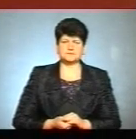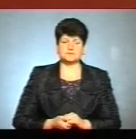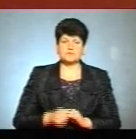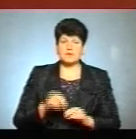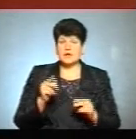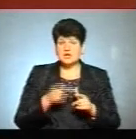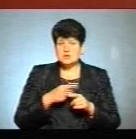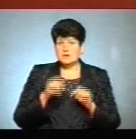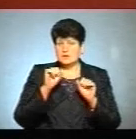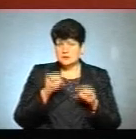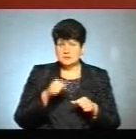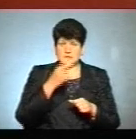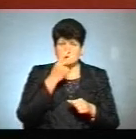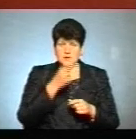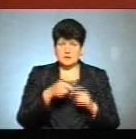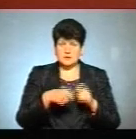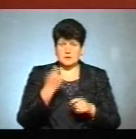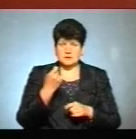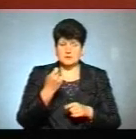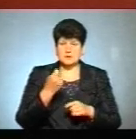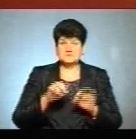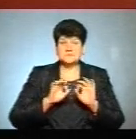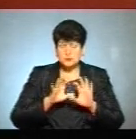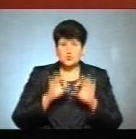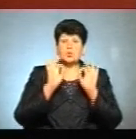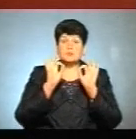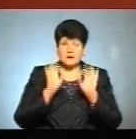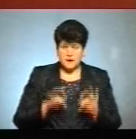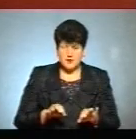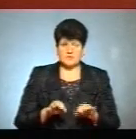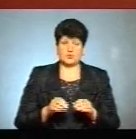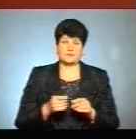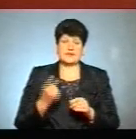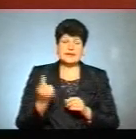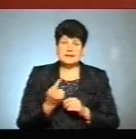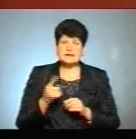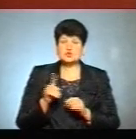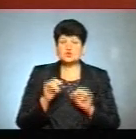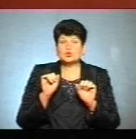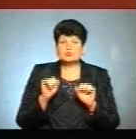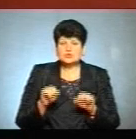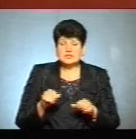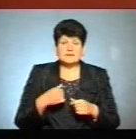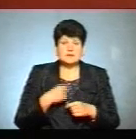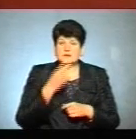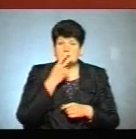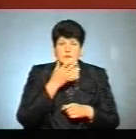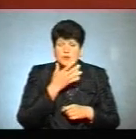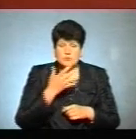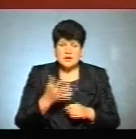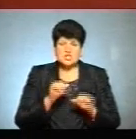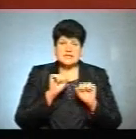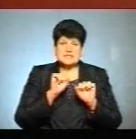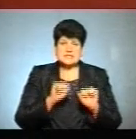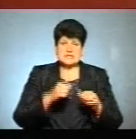Чи, можливо, побачили ви якісь порушення? Коментують абсолютно правильно. Єдине, що, можливо, не побачила всюди